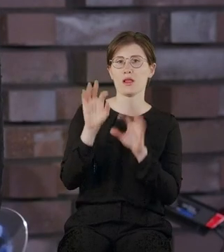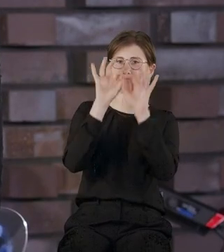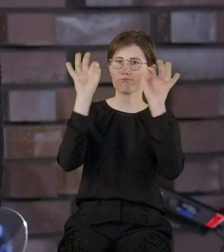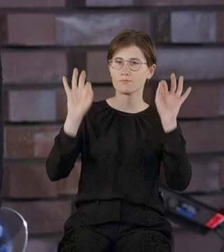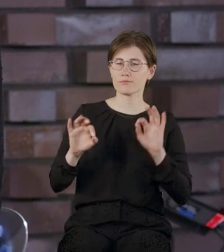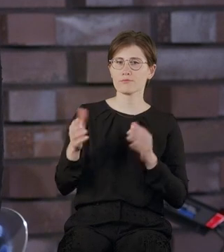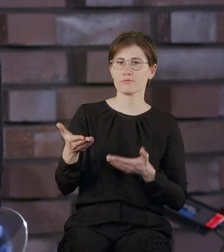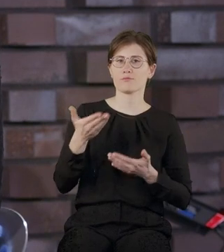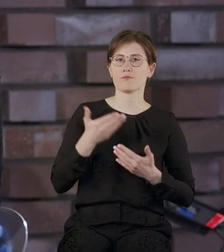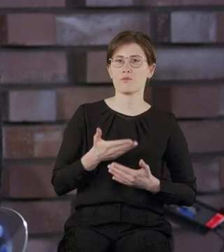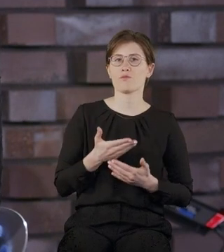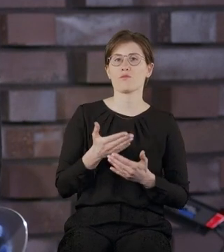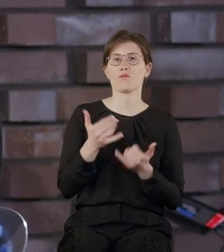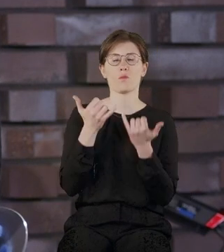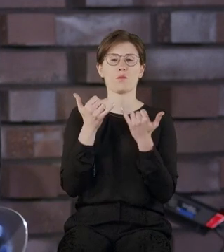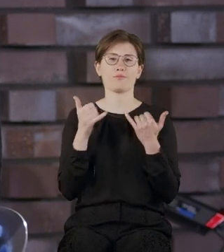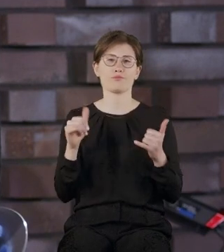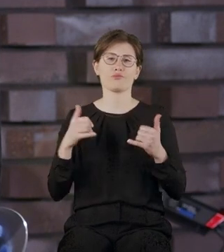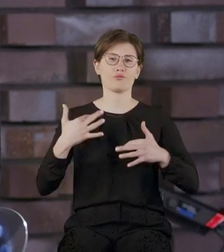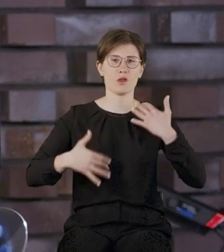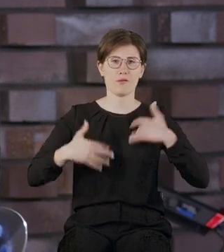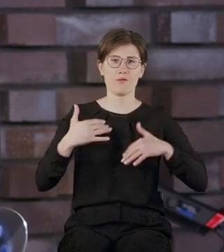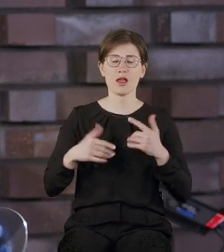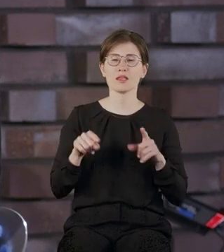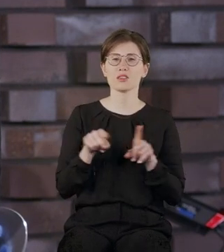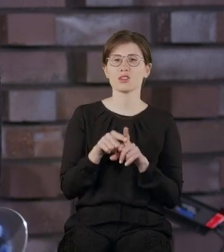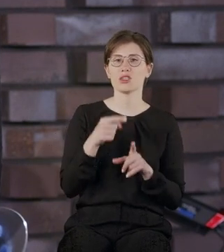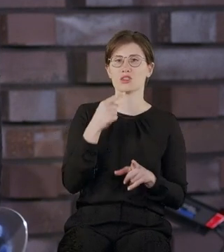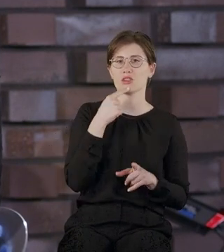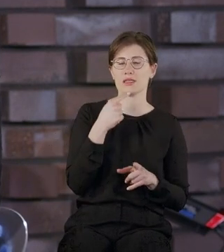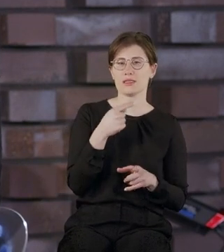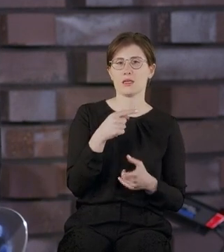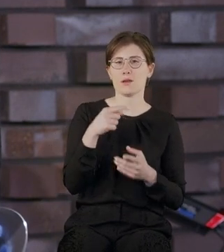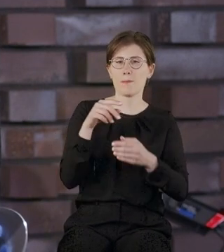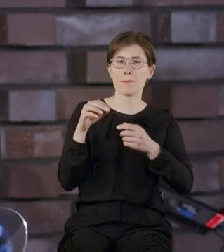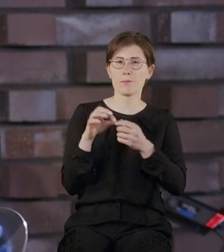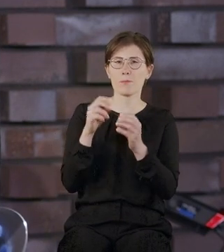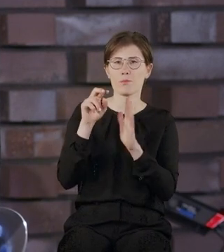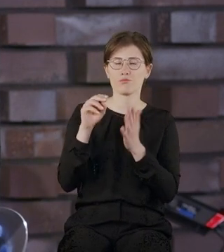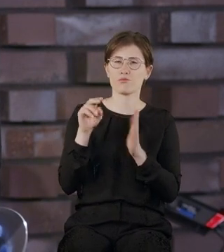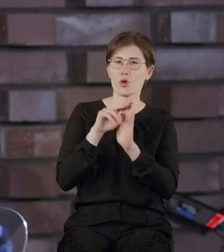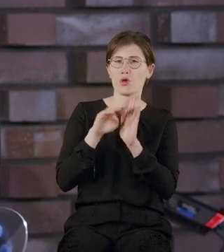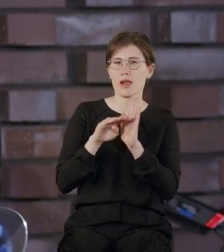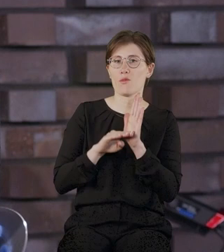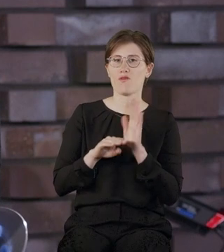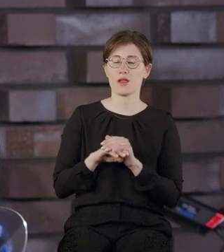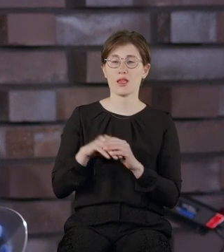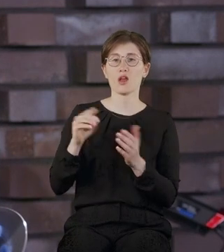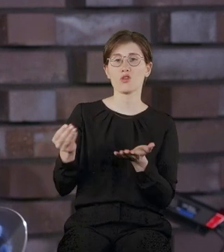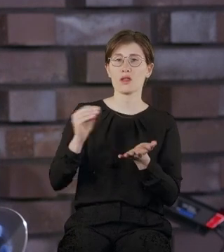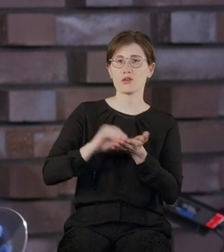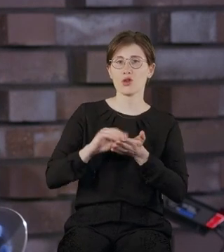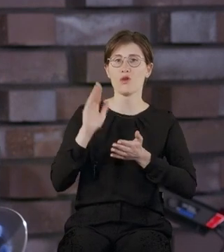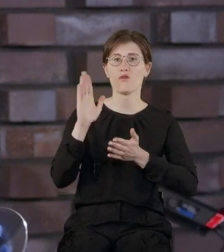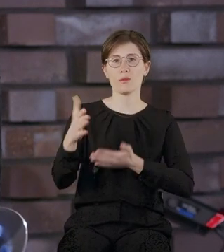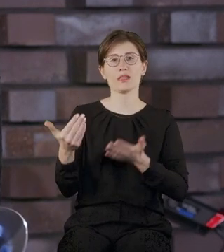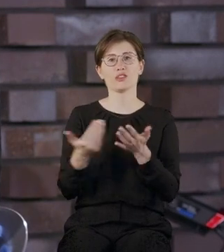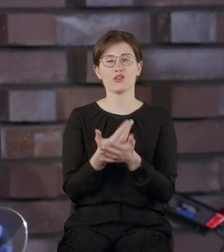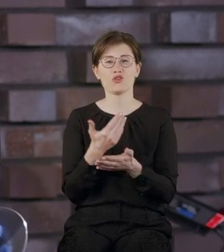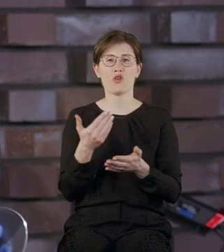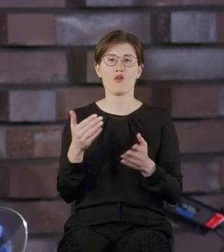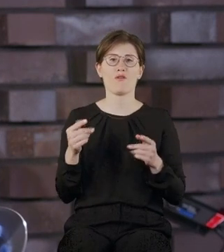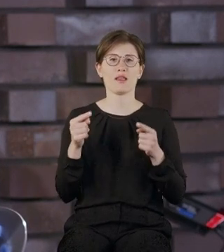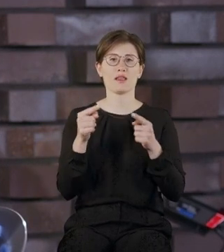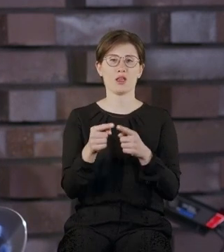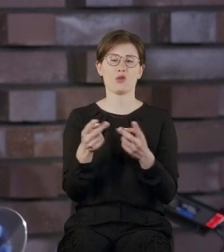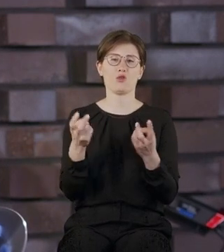Prince 2, Adobe Photoshop, CorelDRAW lub z języka programowania Python. Dodatkowo w przyszłym roku akademickim zostanie otworzony nowy kierunek studiów